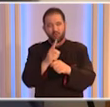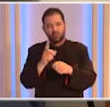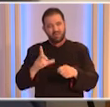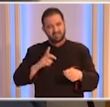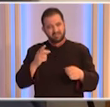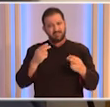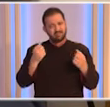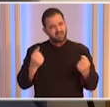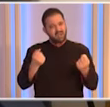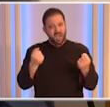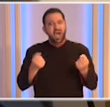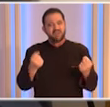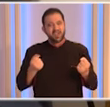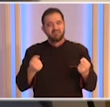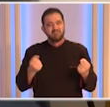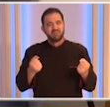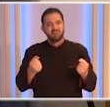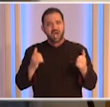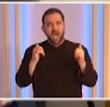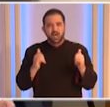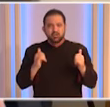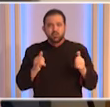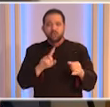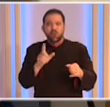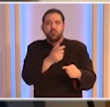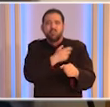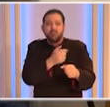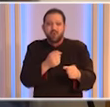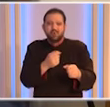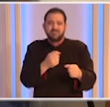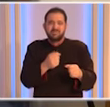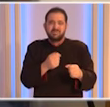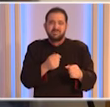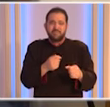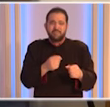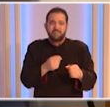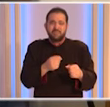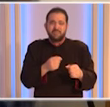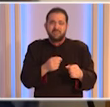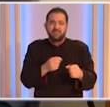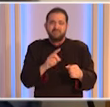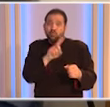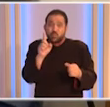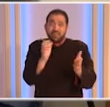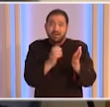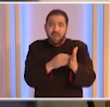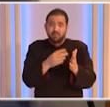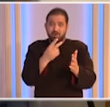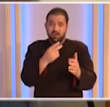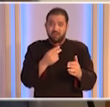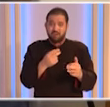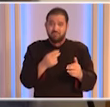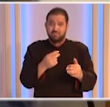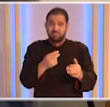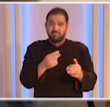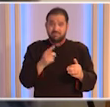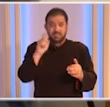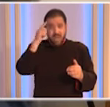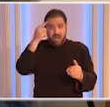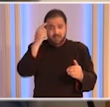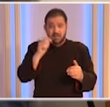extraordinar de grave. Și atunci nu poți să ții cont, adică nu că nu poți să ții cont, nu trebuie să ții cont de nimic